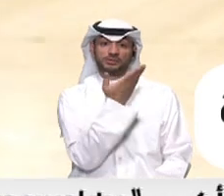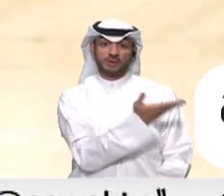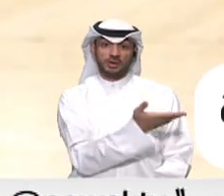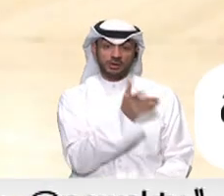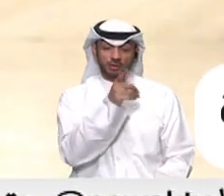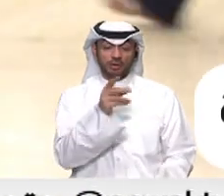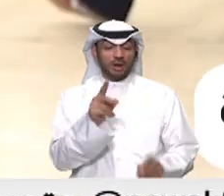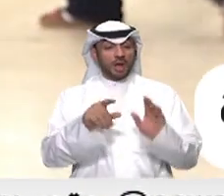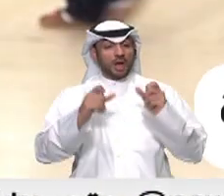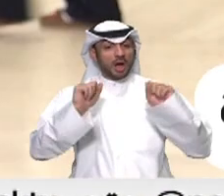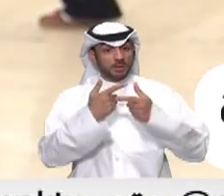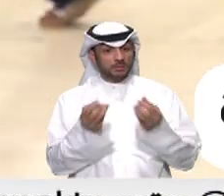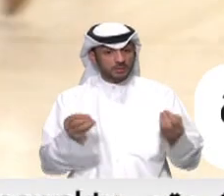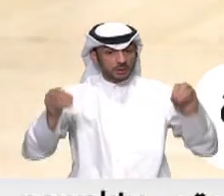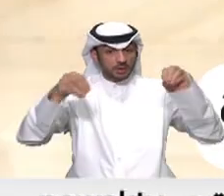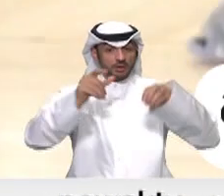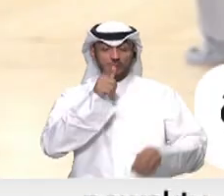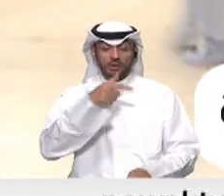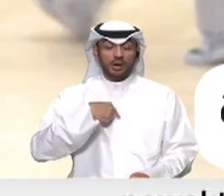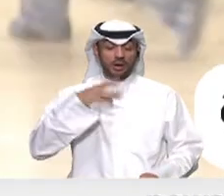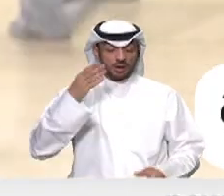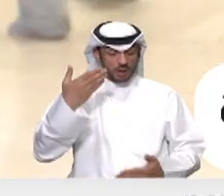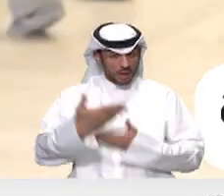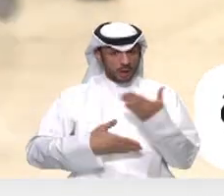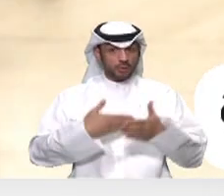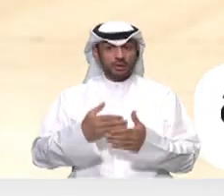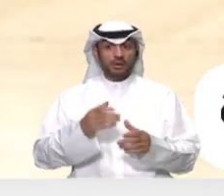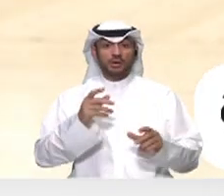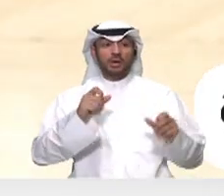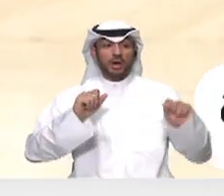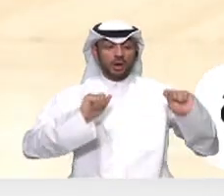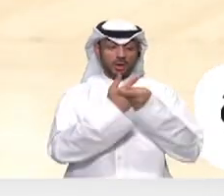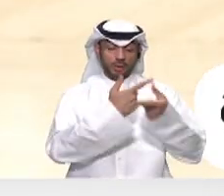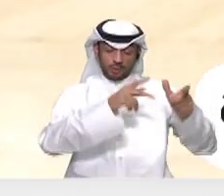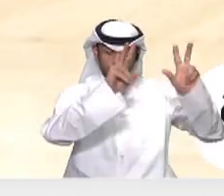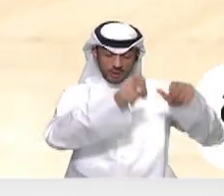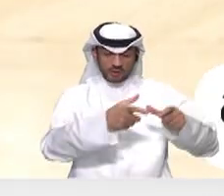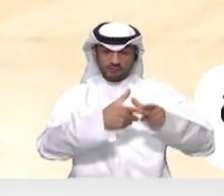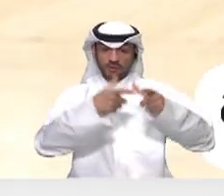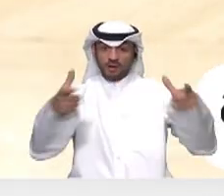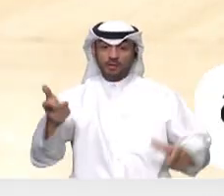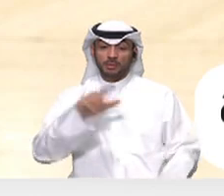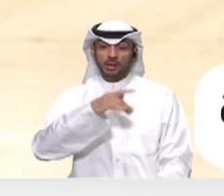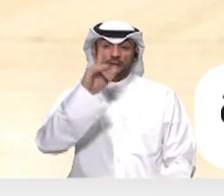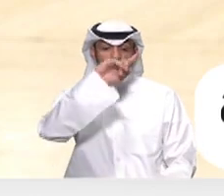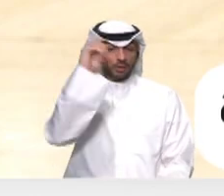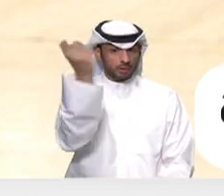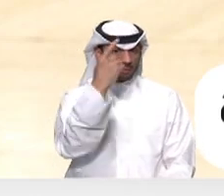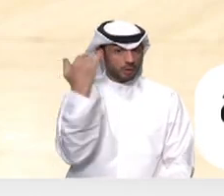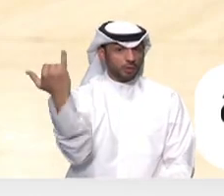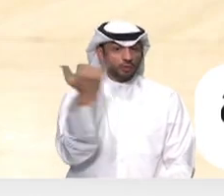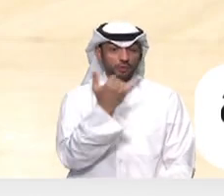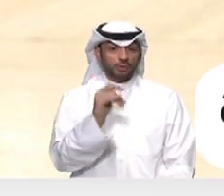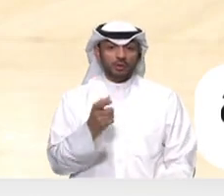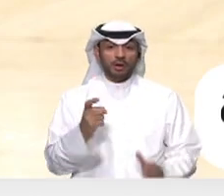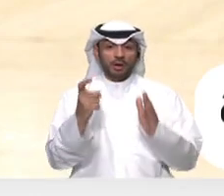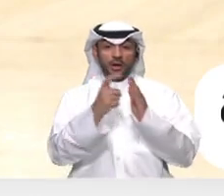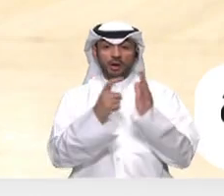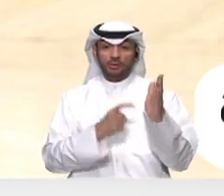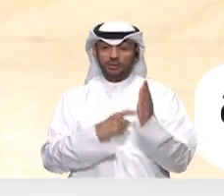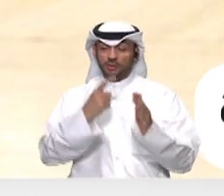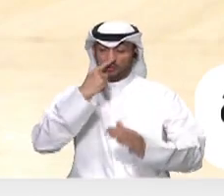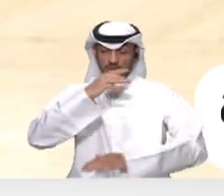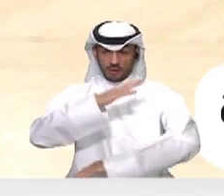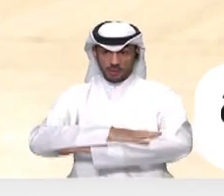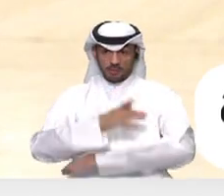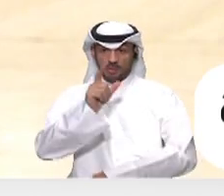لكننا نحاول ان نحذر من اتساع هذا الامر وضروره التزام القانون وعدم استهداف المدنيين انتم